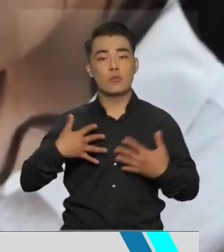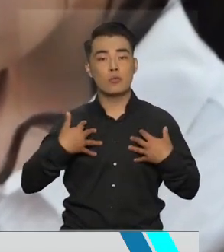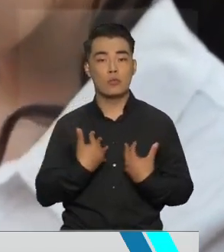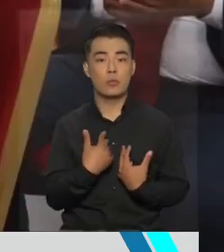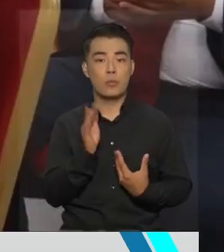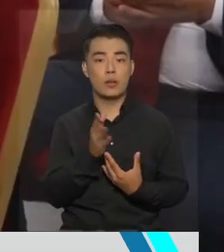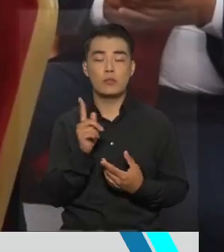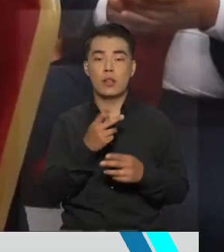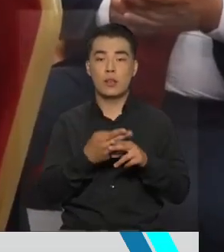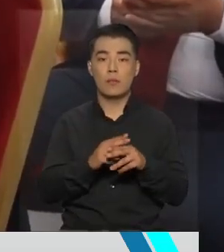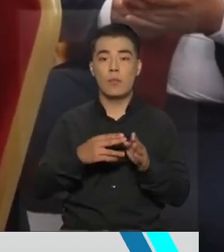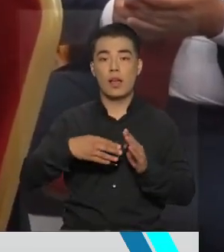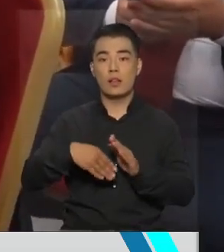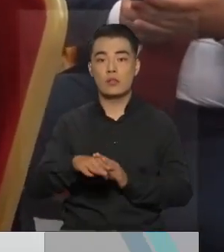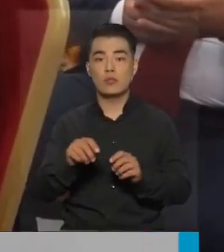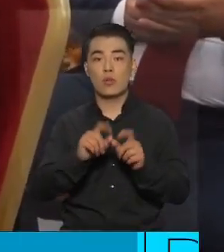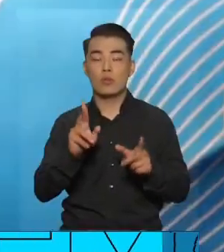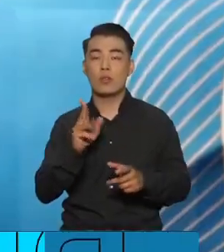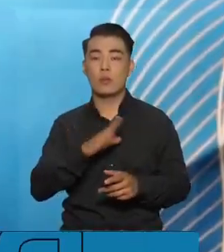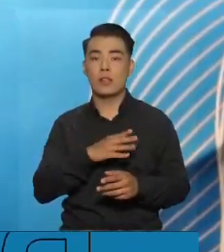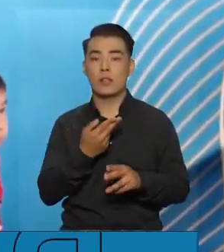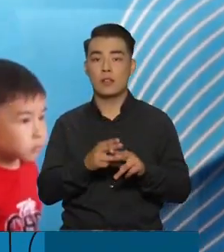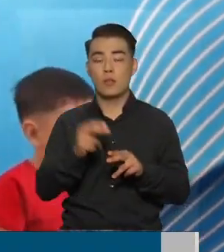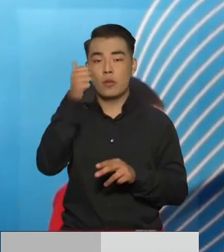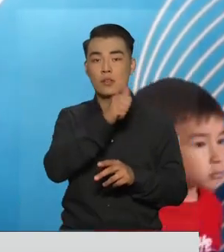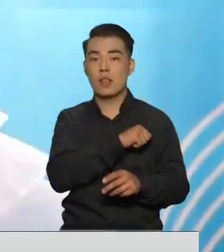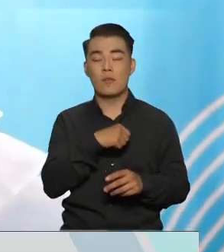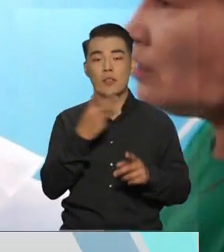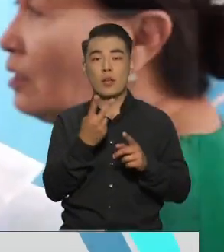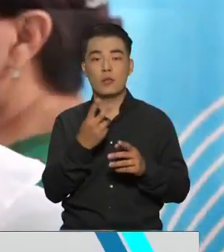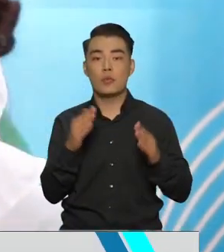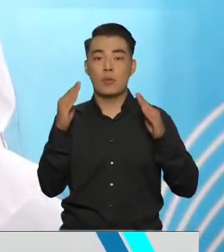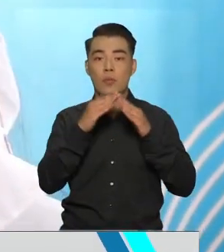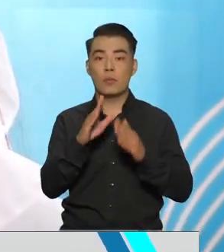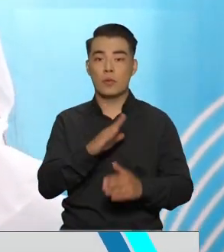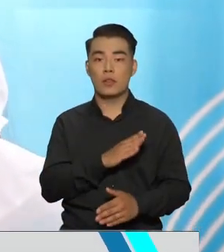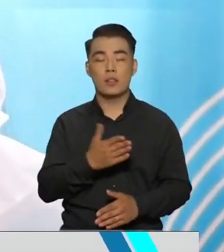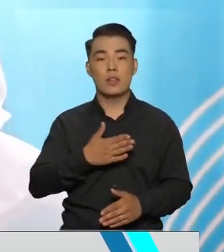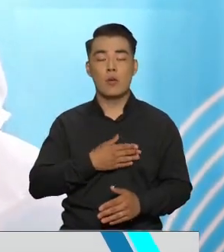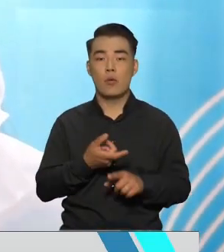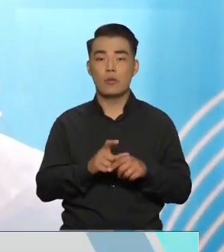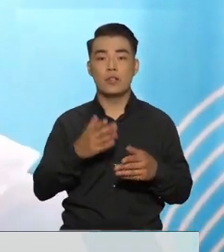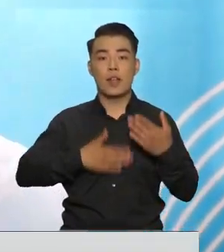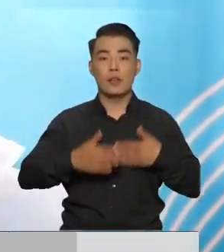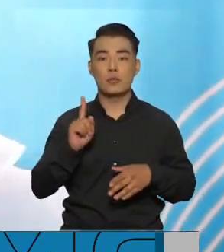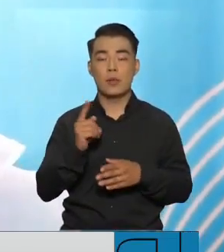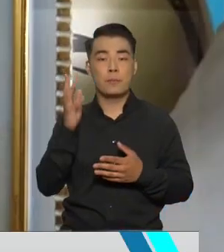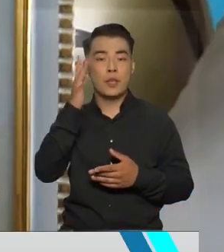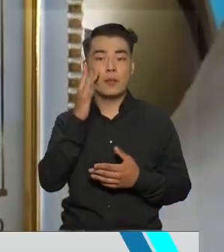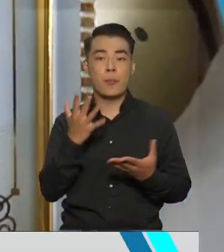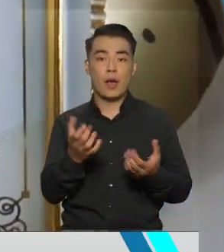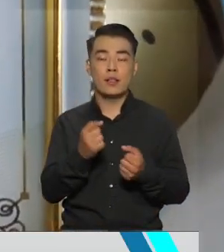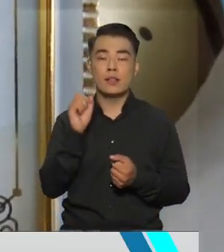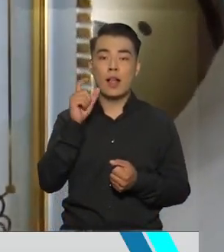что приходится покидать школу, которая стала за эти годы вторым домом. Я очень рада, сбылась моя мечта получить